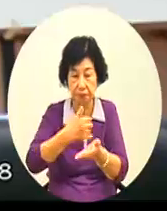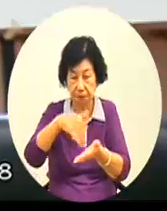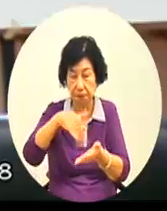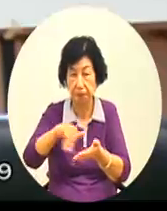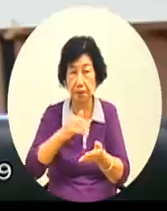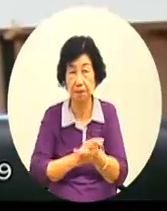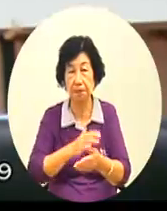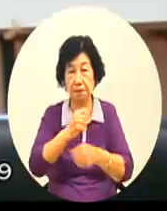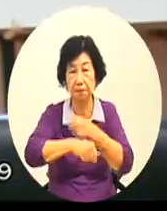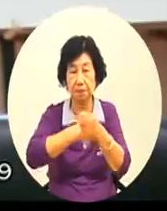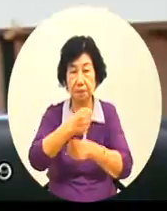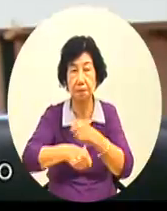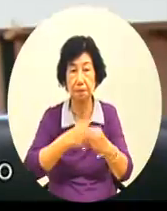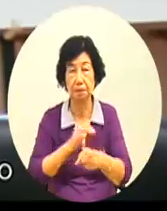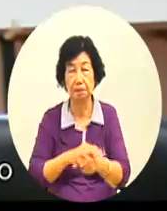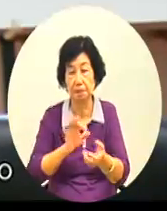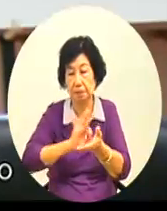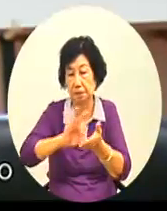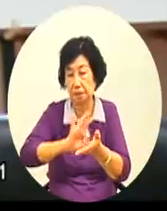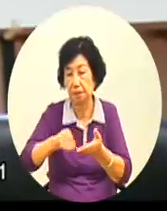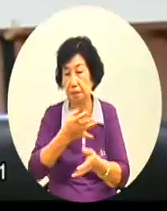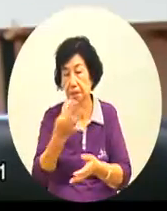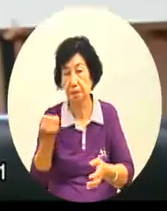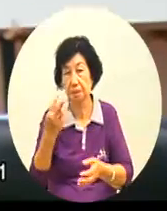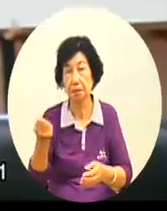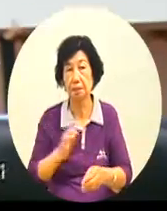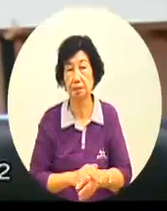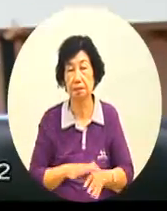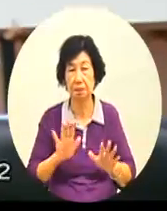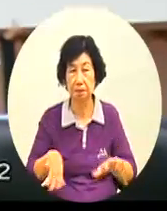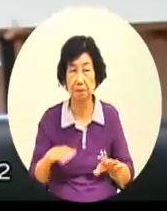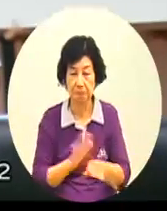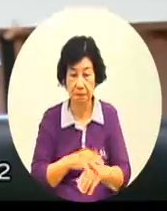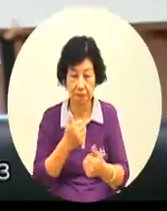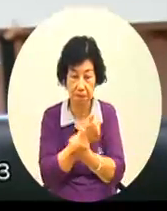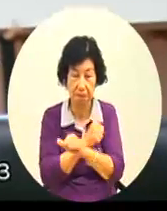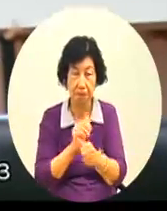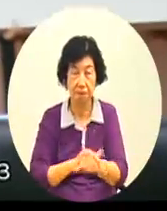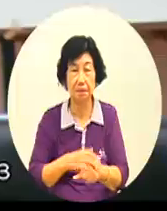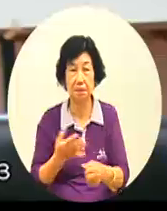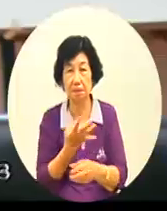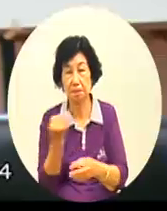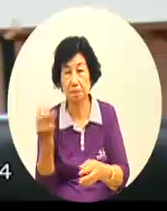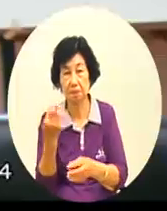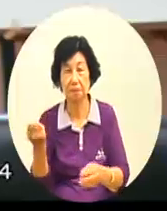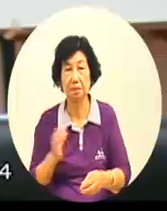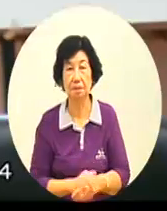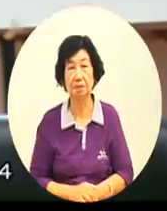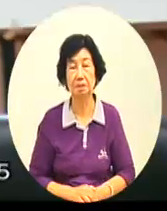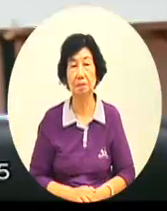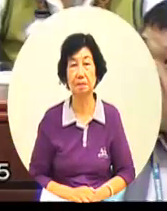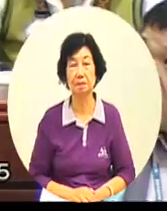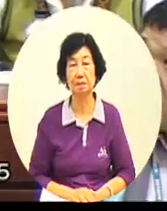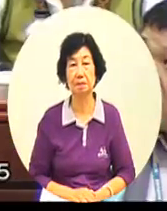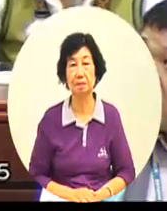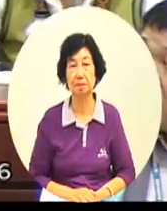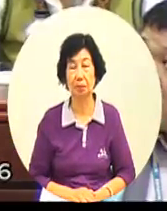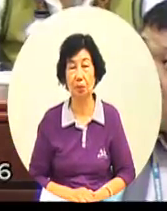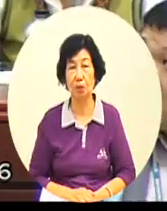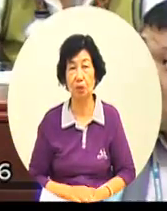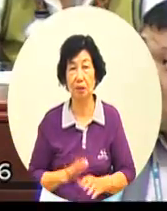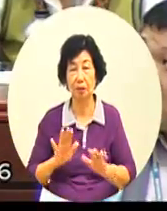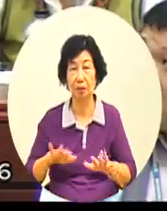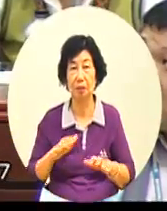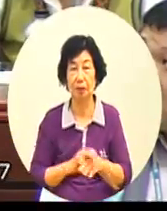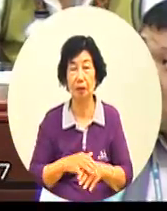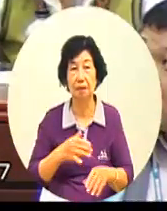是多少经费？今天都考你数学了，你数学很好。诸位请答复。 好，桃园区公所天